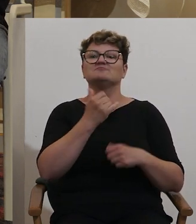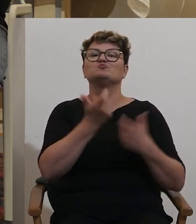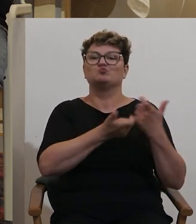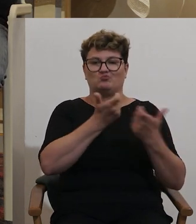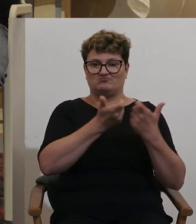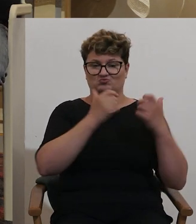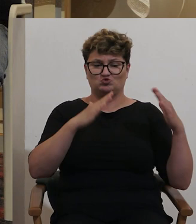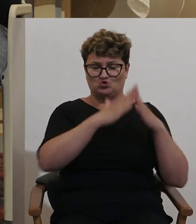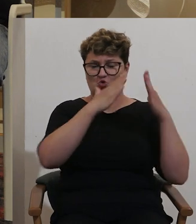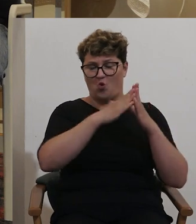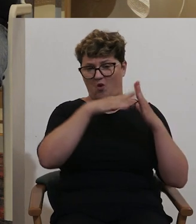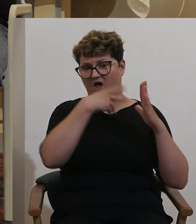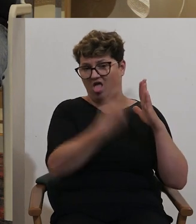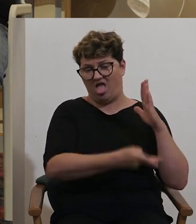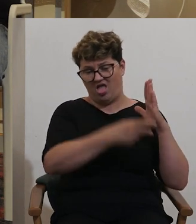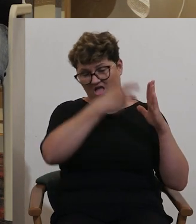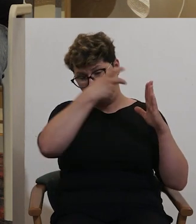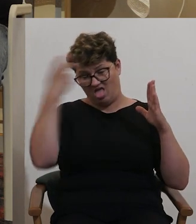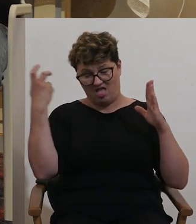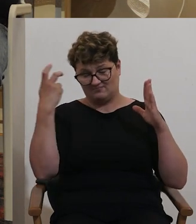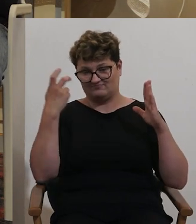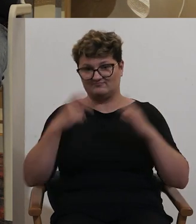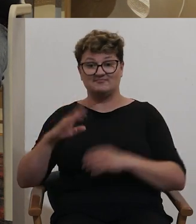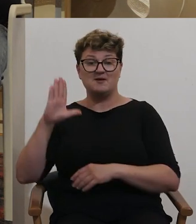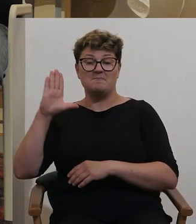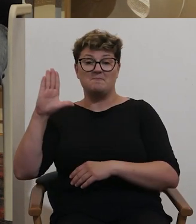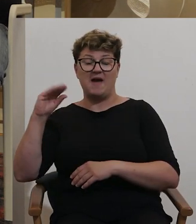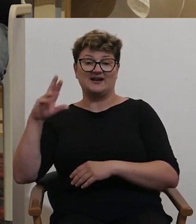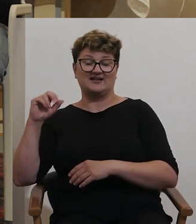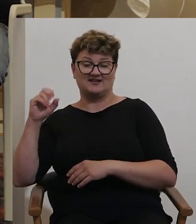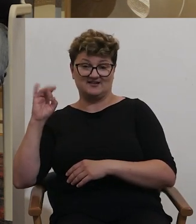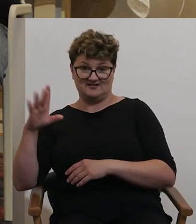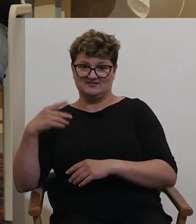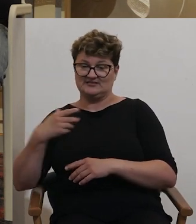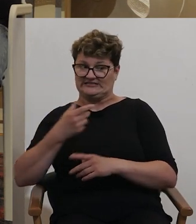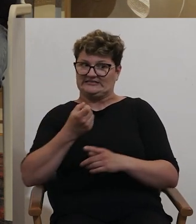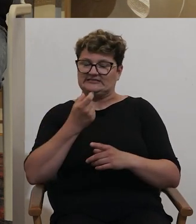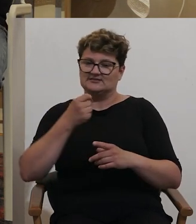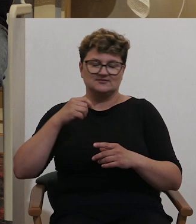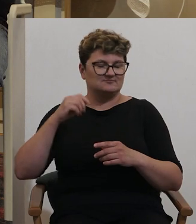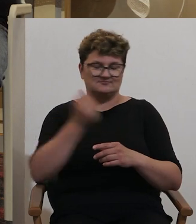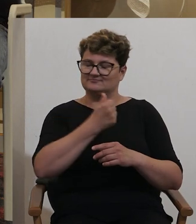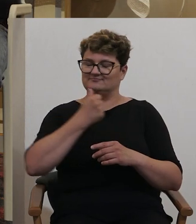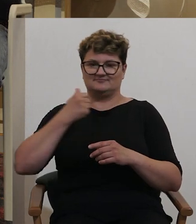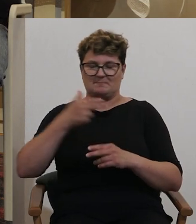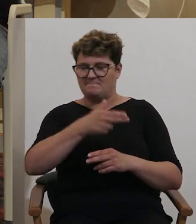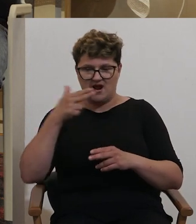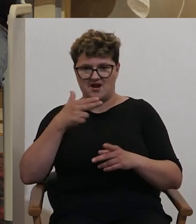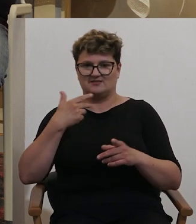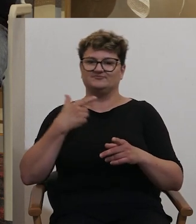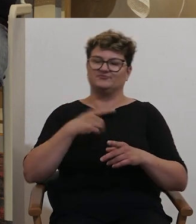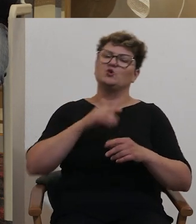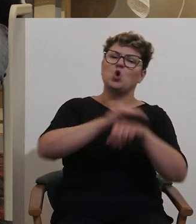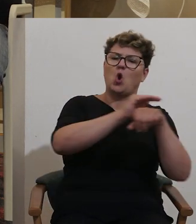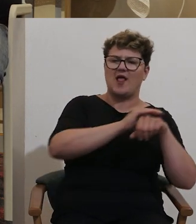stodole. Zresztą od Berlinga dostał, o mało nie został rozstrzelany, wybronili go właśnie koledzy